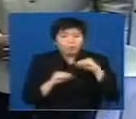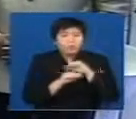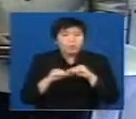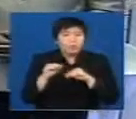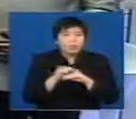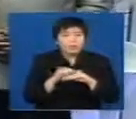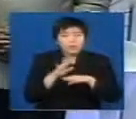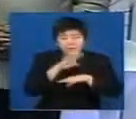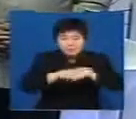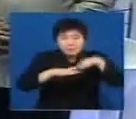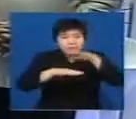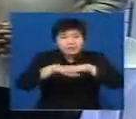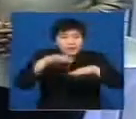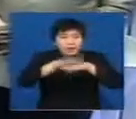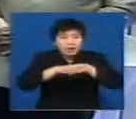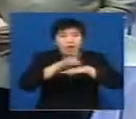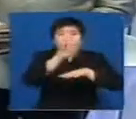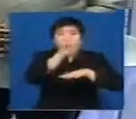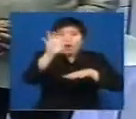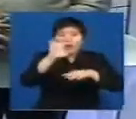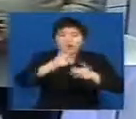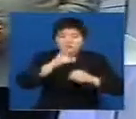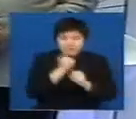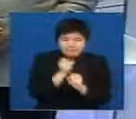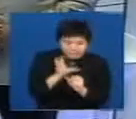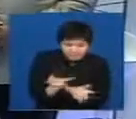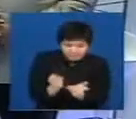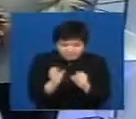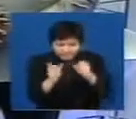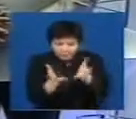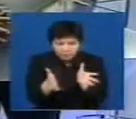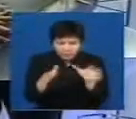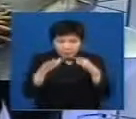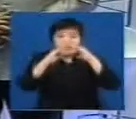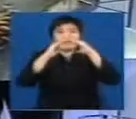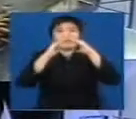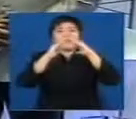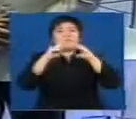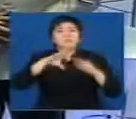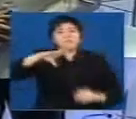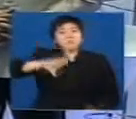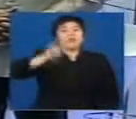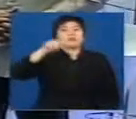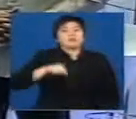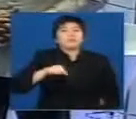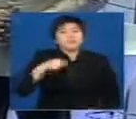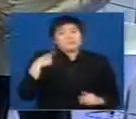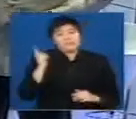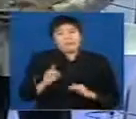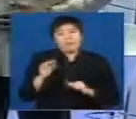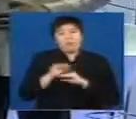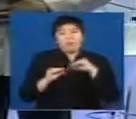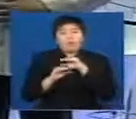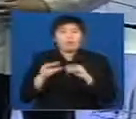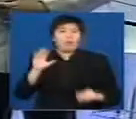ร้างเมืองเป็นกิจกรรมใหม ่เป็นโครงการของรัฐบาลนะฮะเป็นโครงการหลักอันหนึ่งจะเรียกว่าใหม่ก็ไม่ใช่เป็นโ